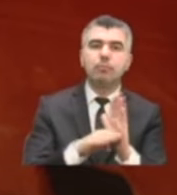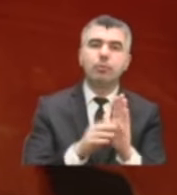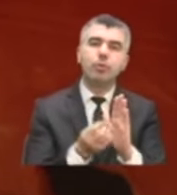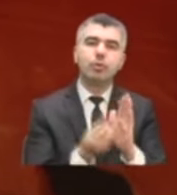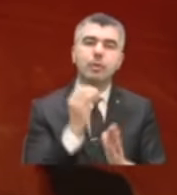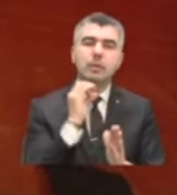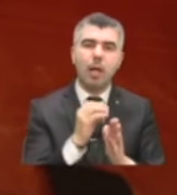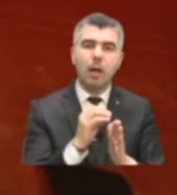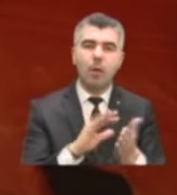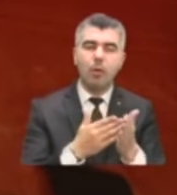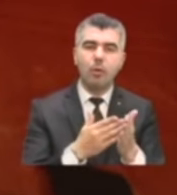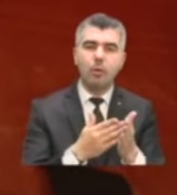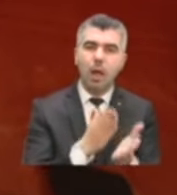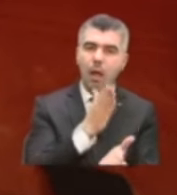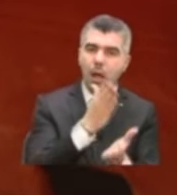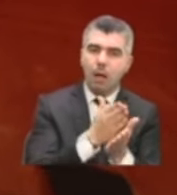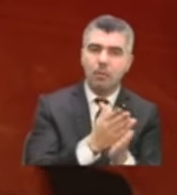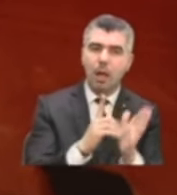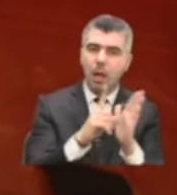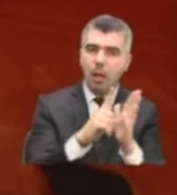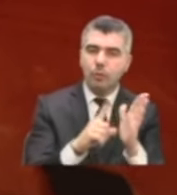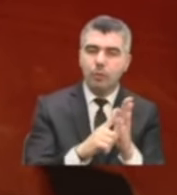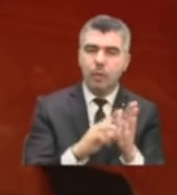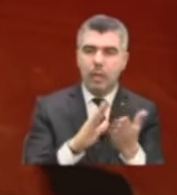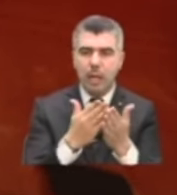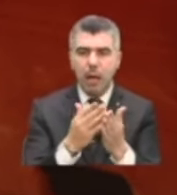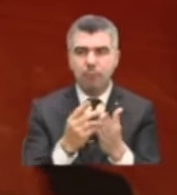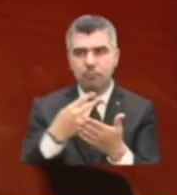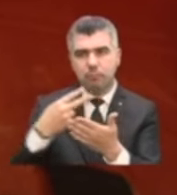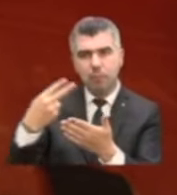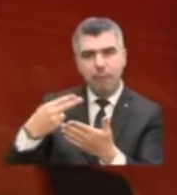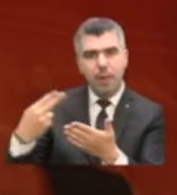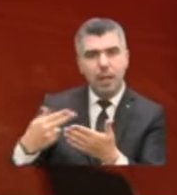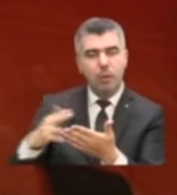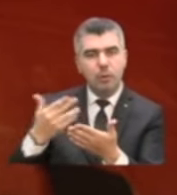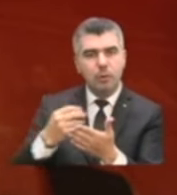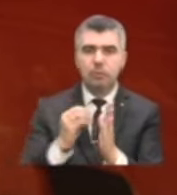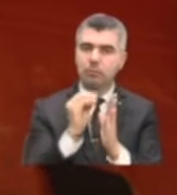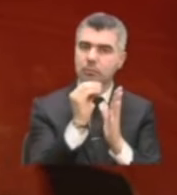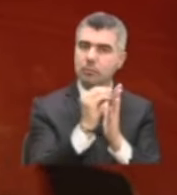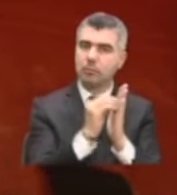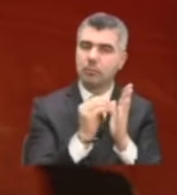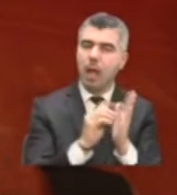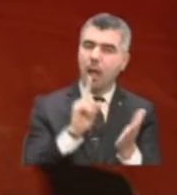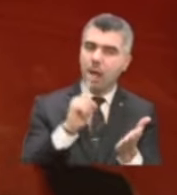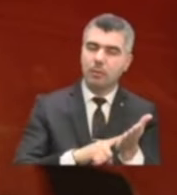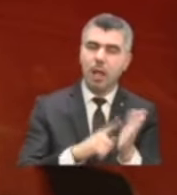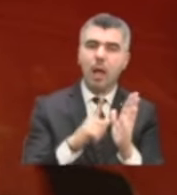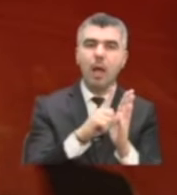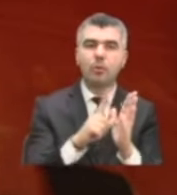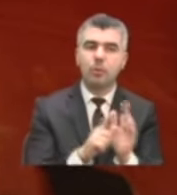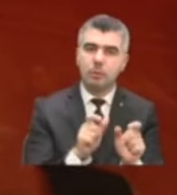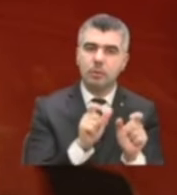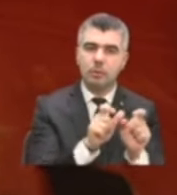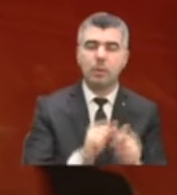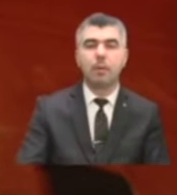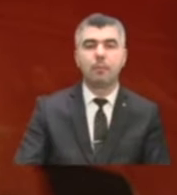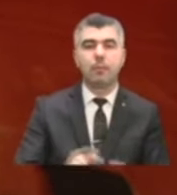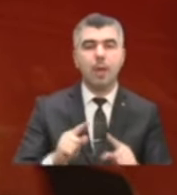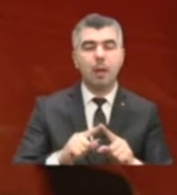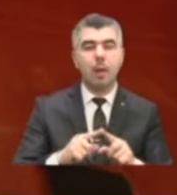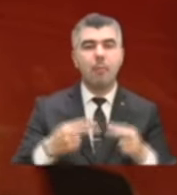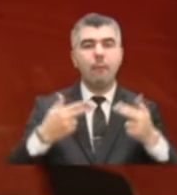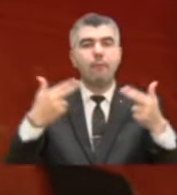مهم في مجال حقوق التاليف والمساهمه في الصناعه الثقافيه والابداعيه. اشتغلنا كذلك على النصوص القانونيه التي اقرها القانون الفنان والمهن